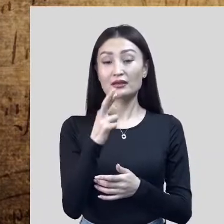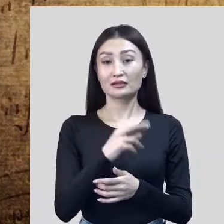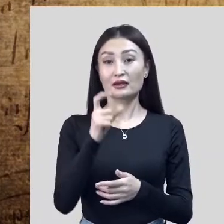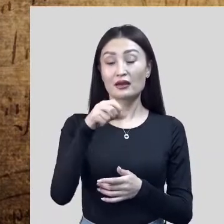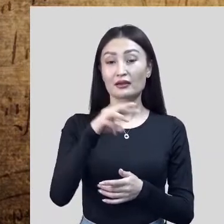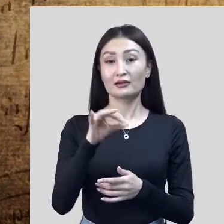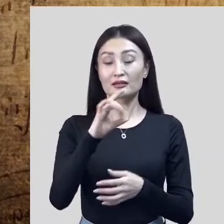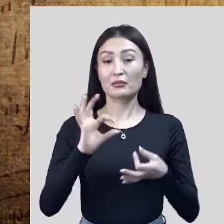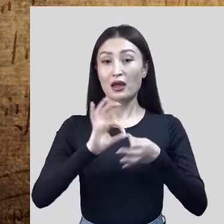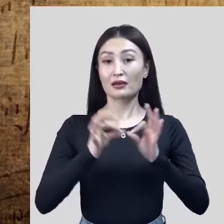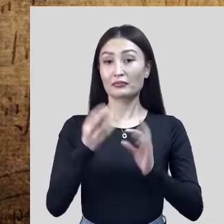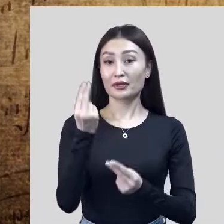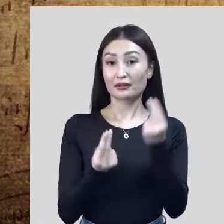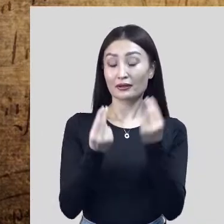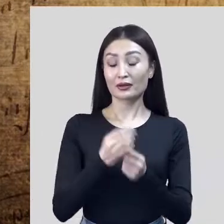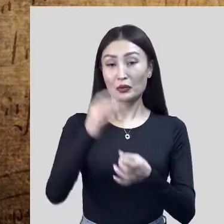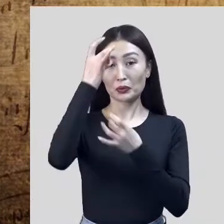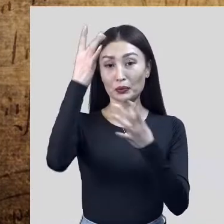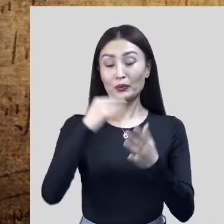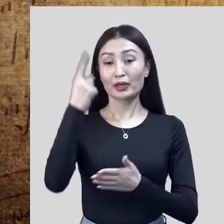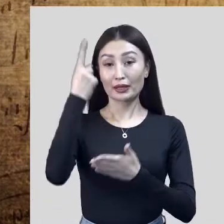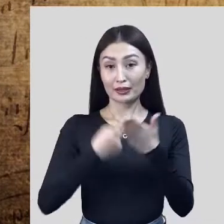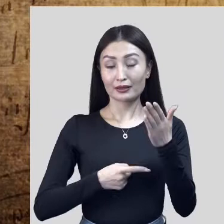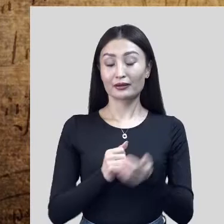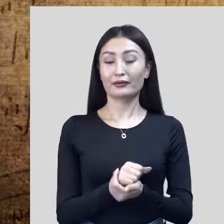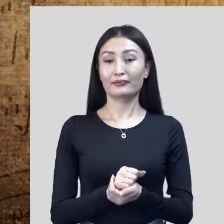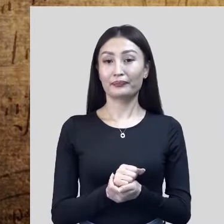эллинизм, Олимпийские игры, культура и религия Древней Греции.